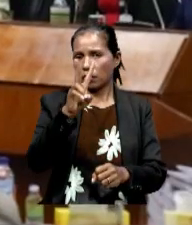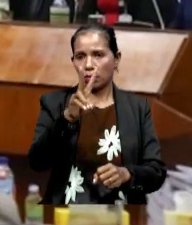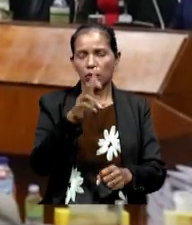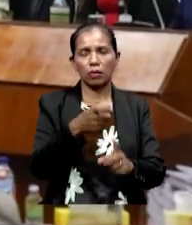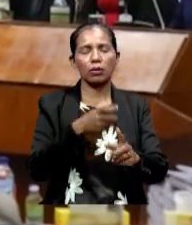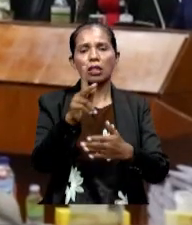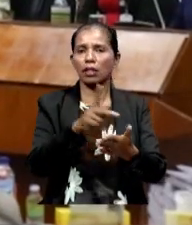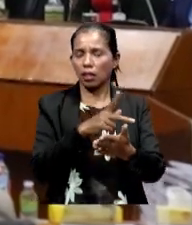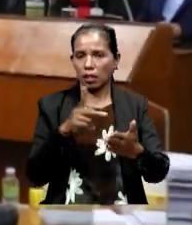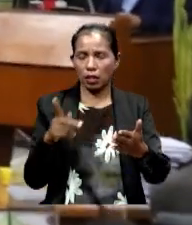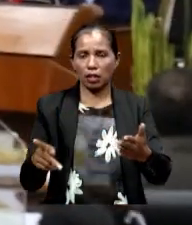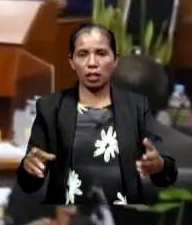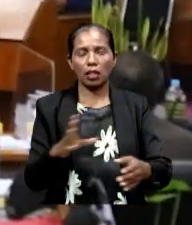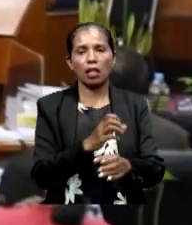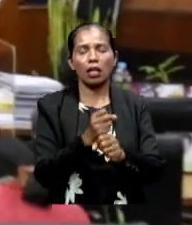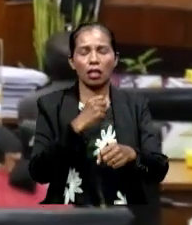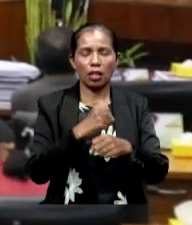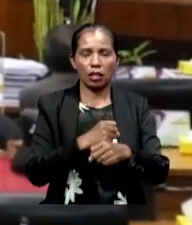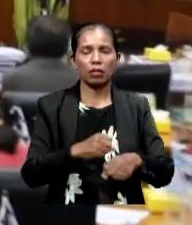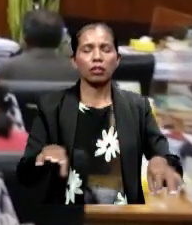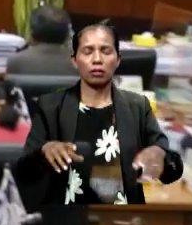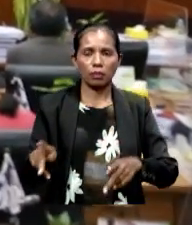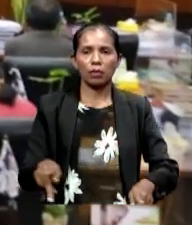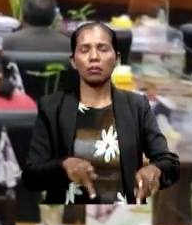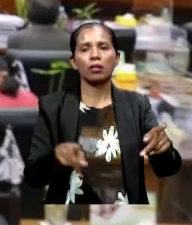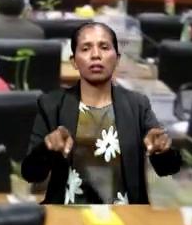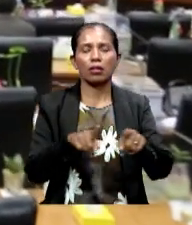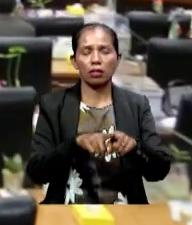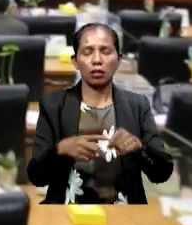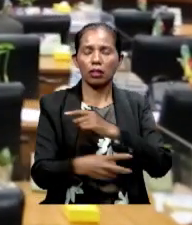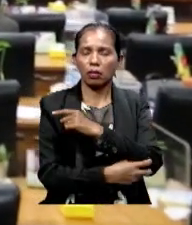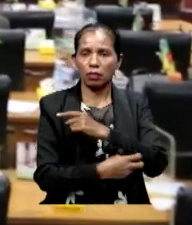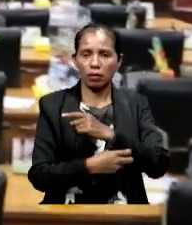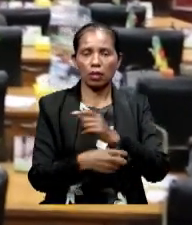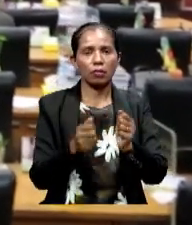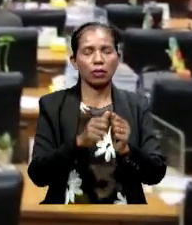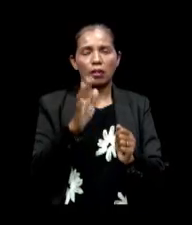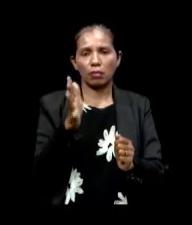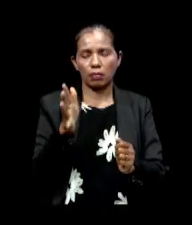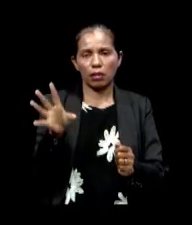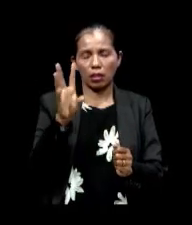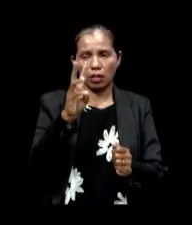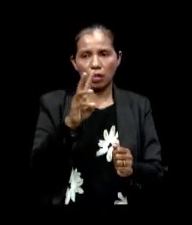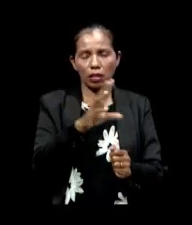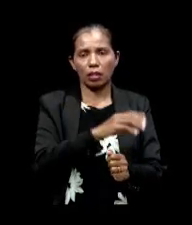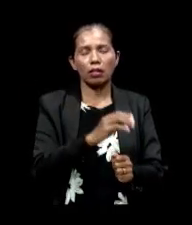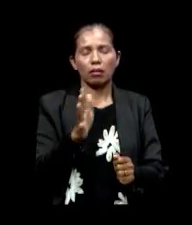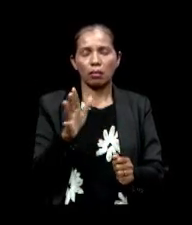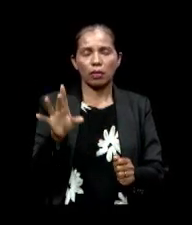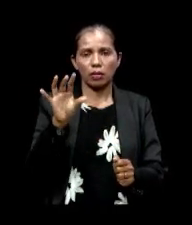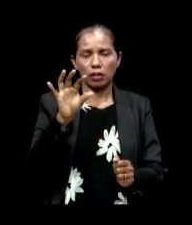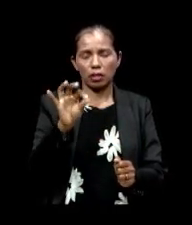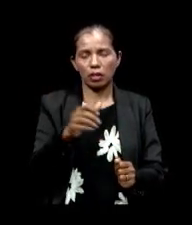krimi hirak nebe, komete bang hira halau kenar publiku sira hanesan, krimi korupsang hamutuk limanu resinen, no limanu resin sia,